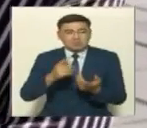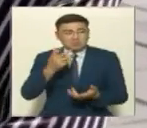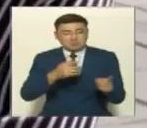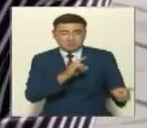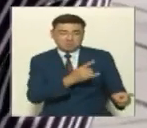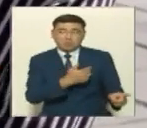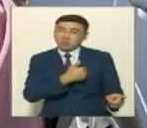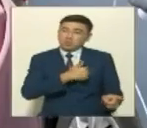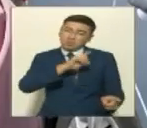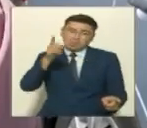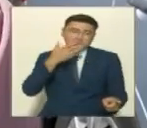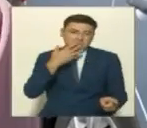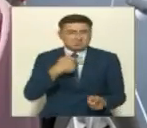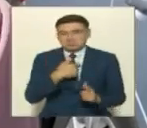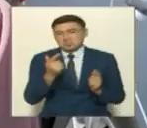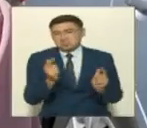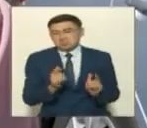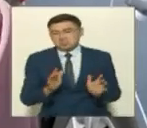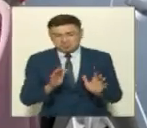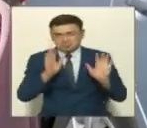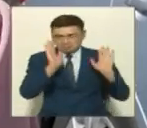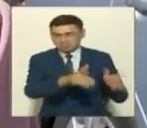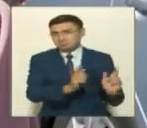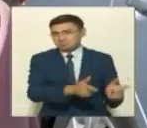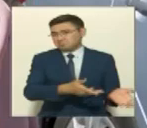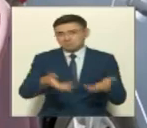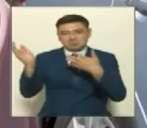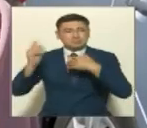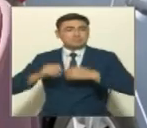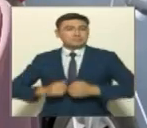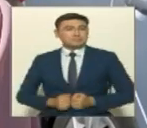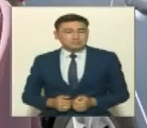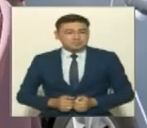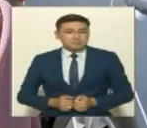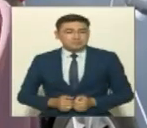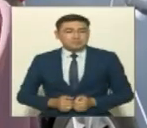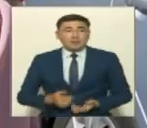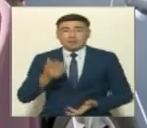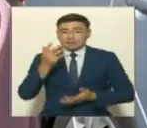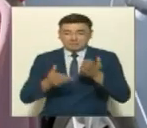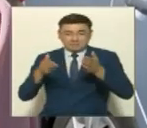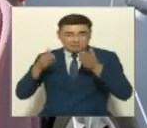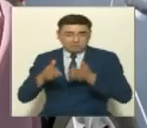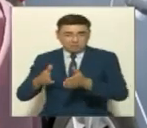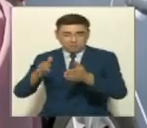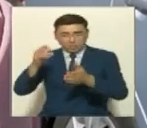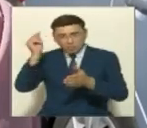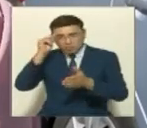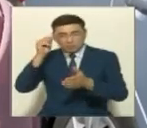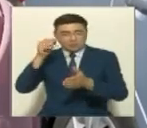десе, қарсы емеспін. Ол қыздарымыздың білім алғаны, конечно, жақсы. Бірақ дұрыс бағымда болса, мен қарсы емес